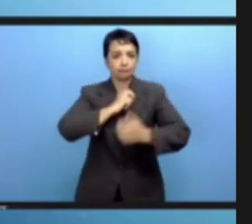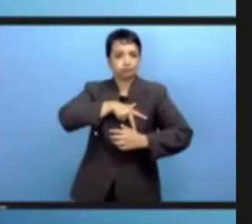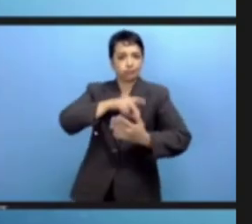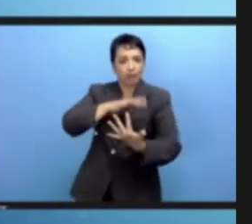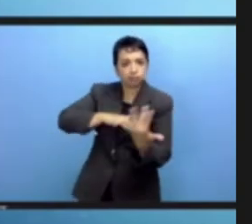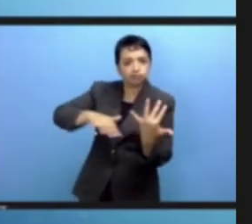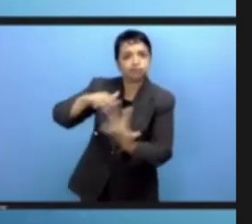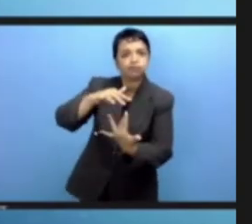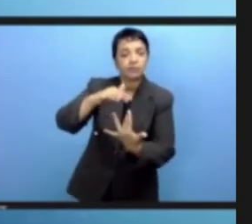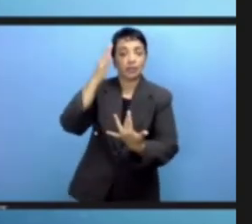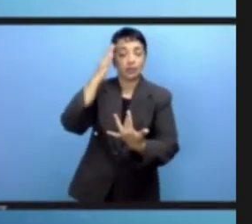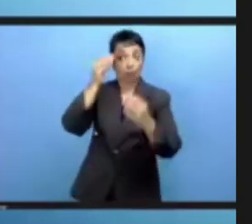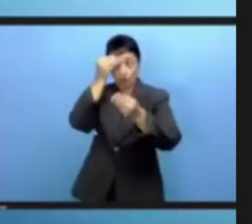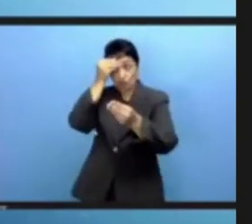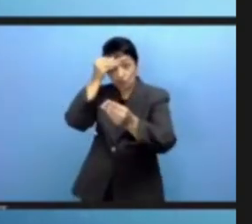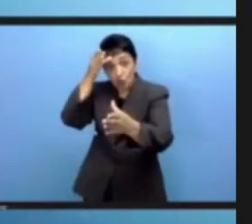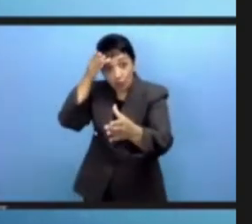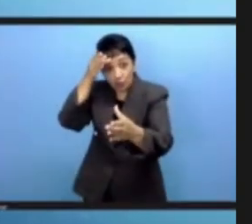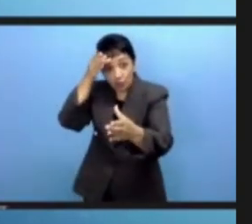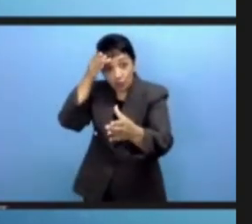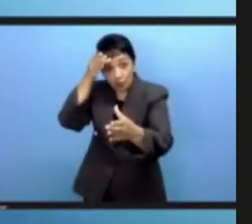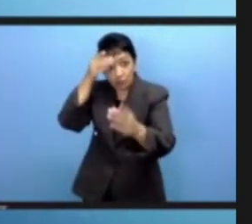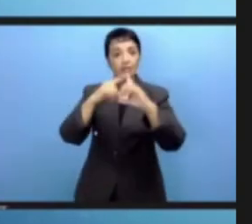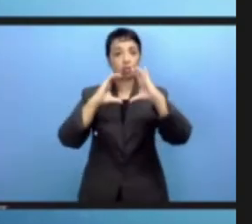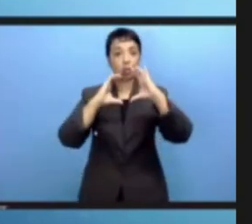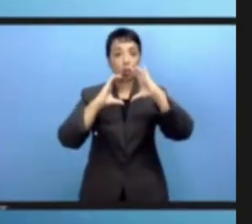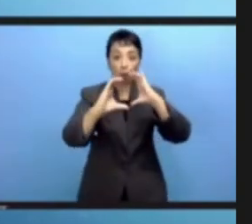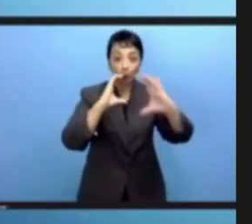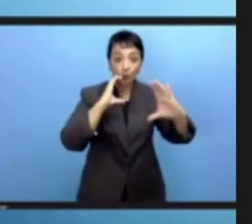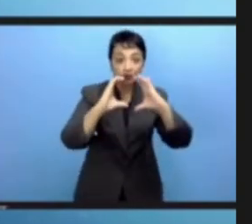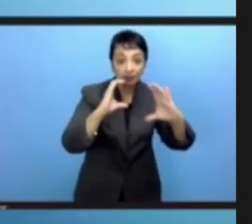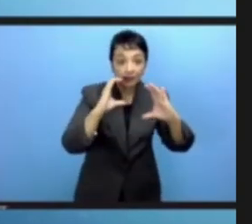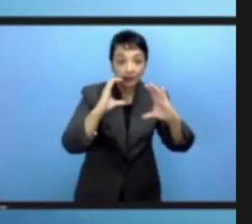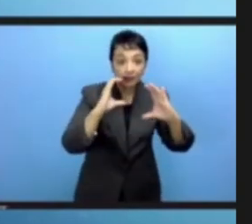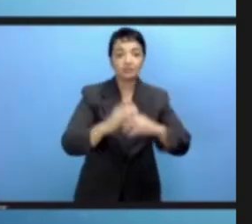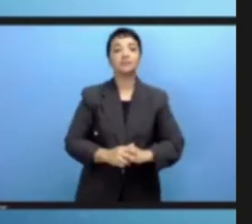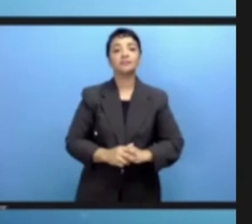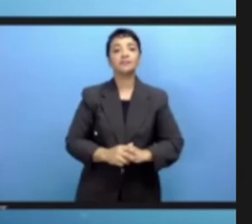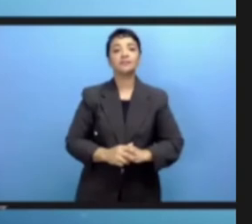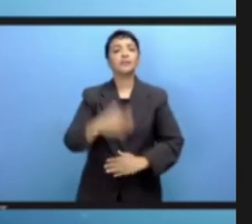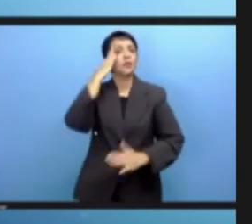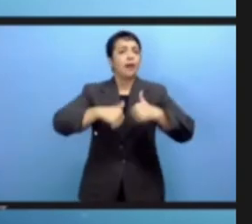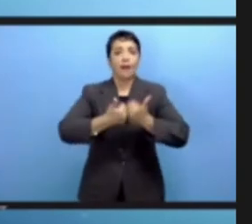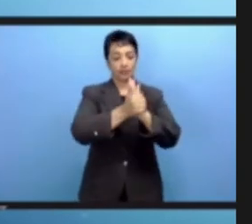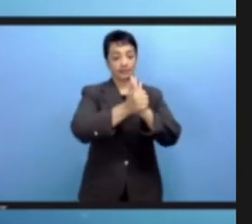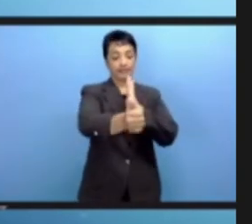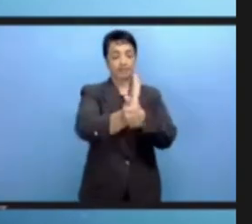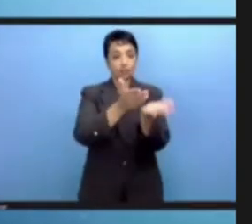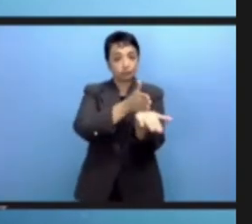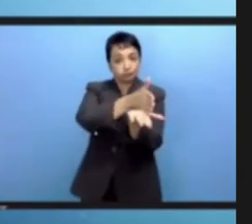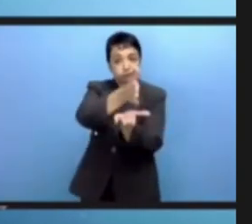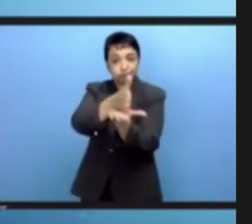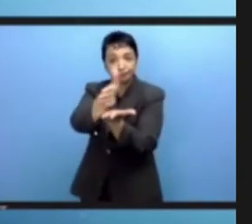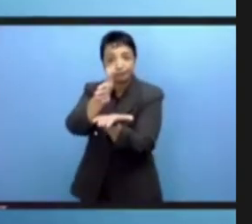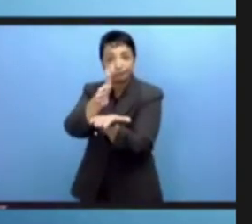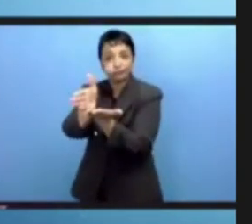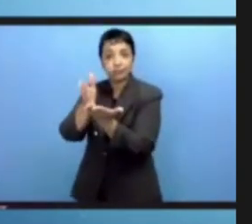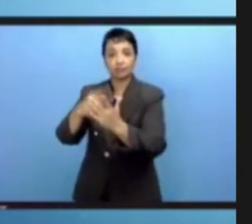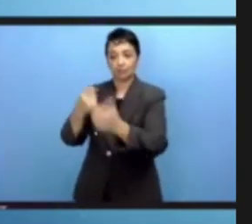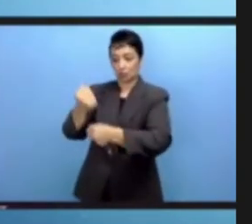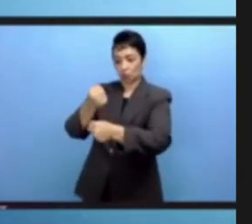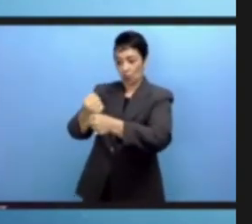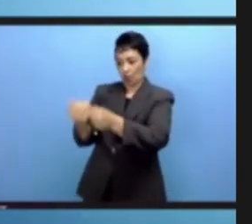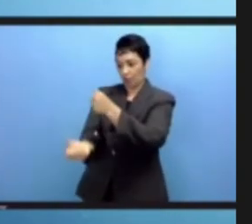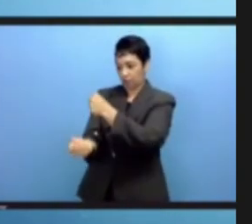est immense. La démocratisation de la connaissance, entre autres, l'accès à des compétences et des